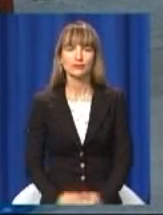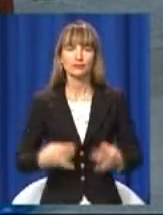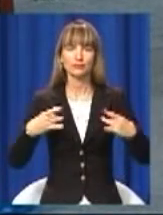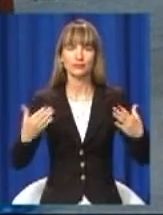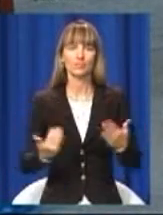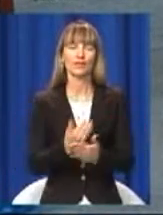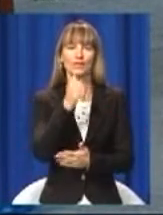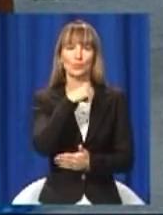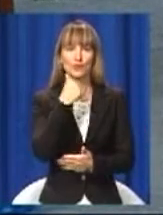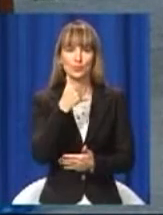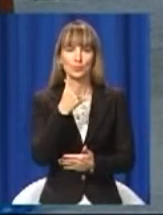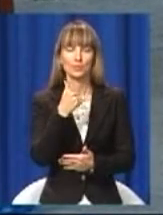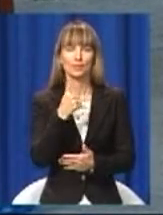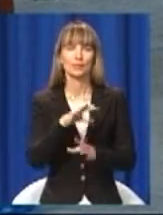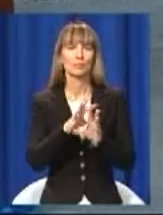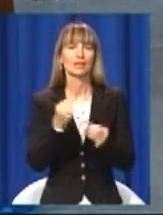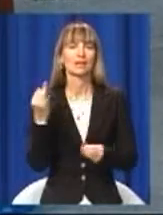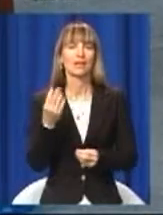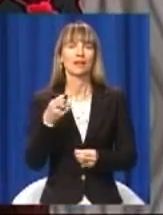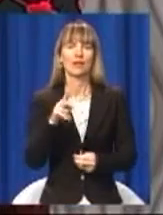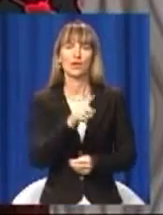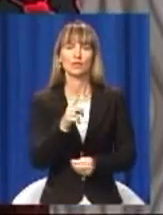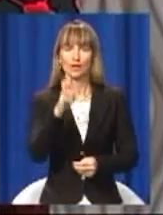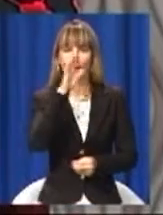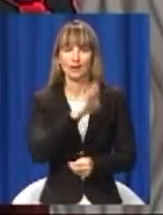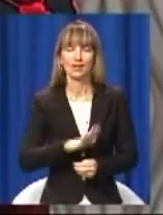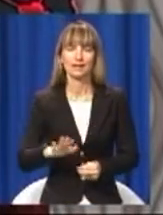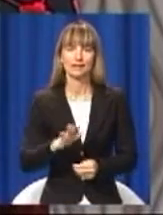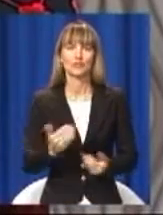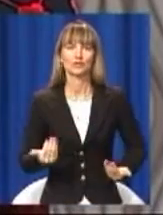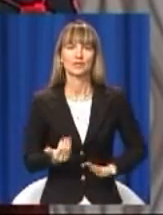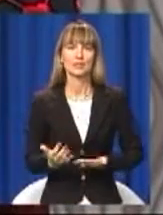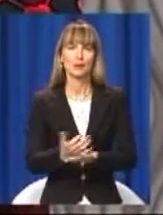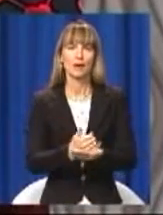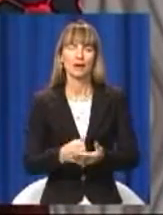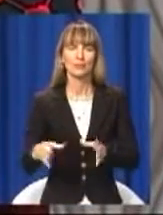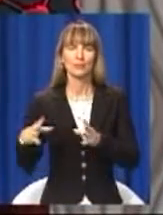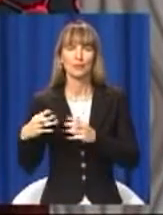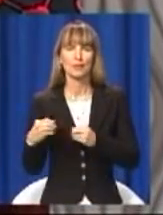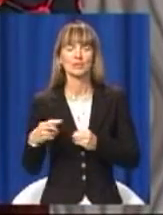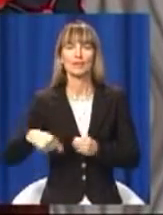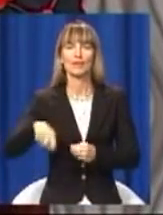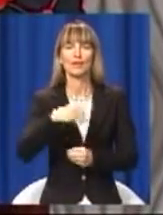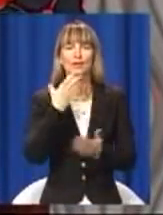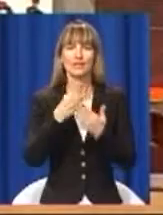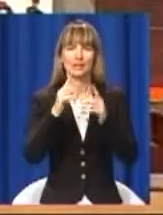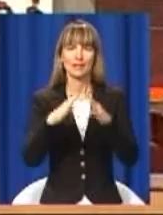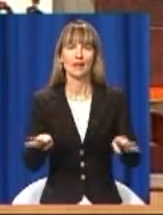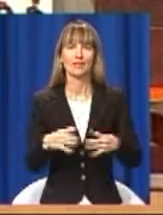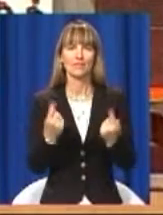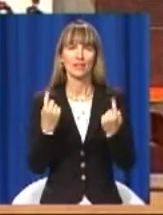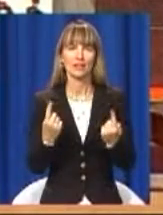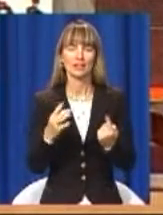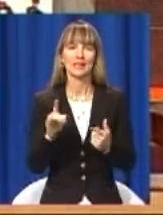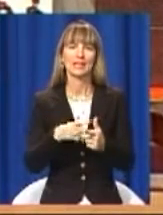Святкування Нового року, воно взагалі таке цікаве для кожної країни. Жителі збираються разом коло своєї ялинки великої або